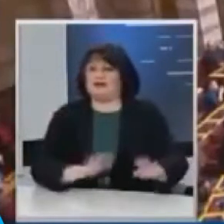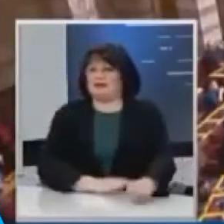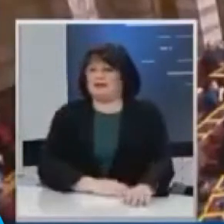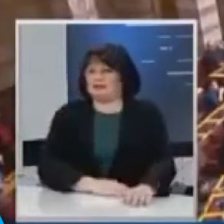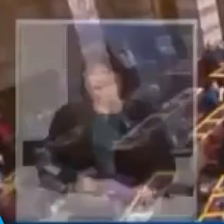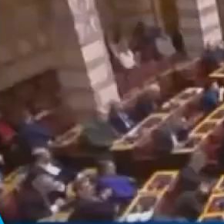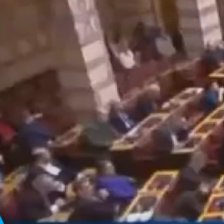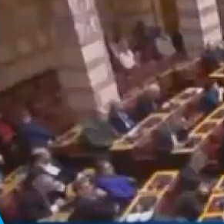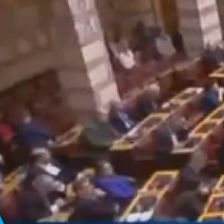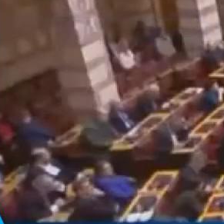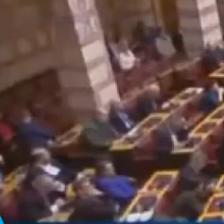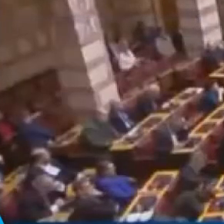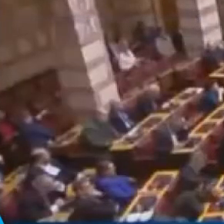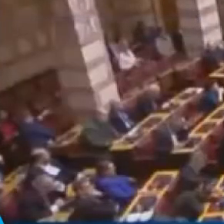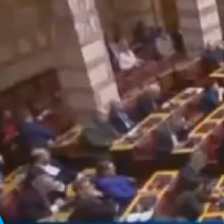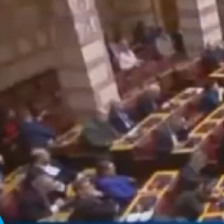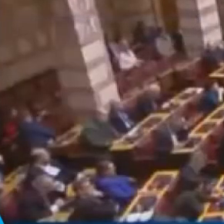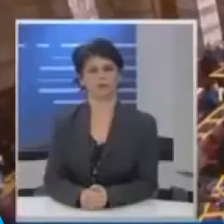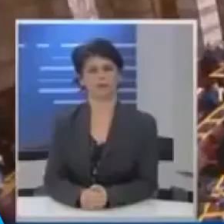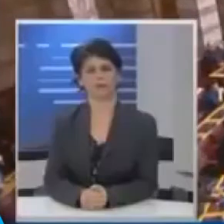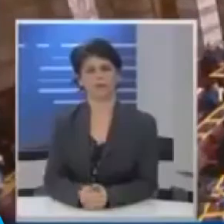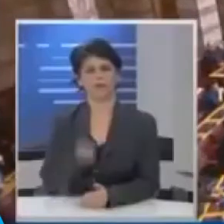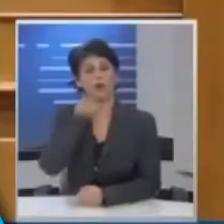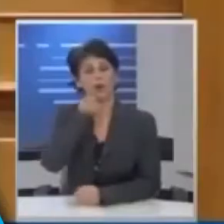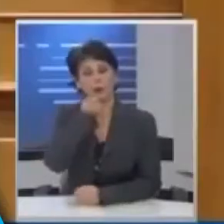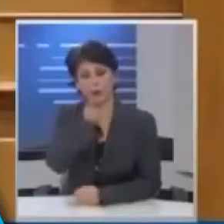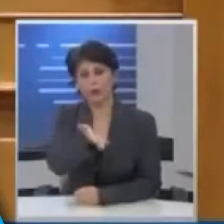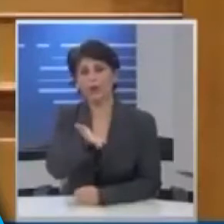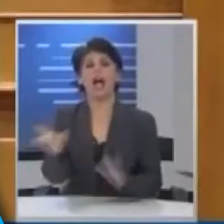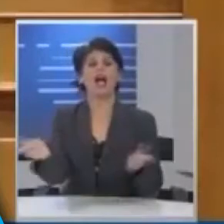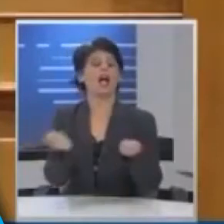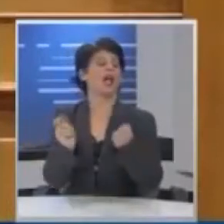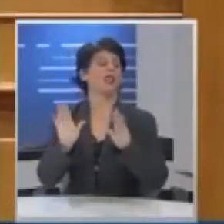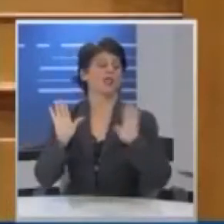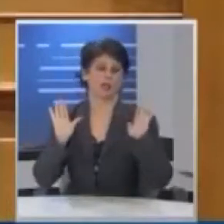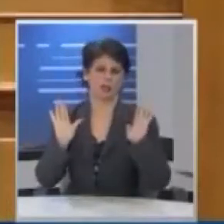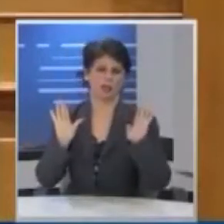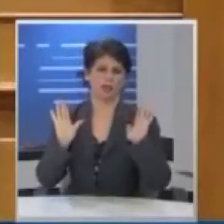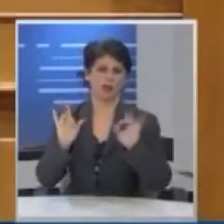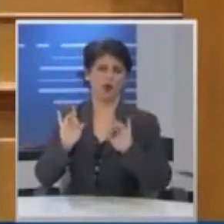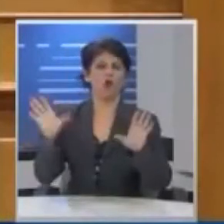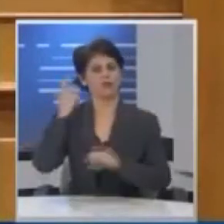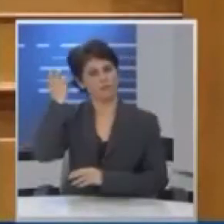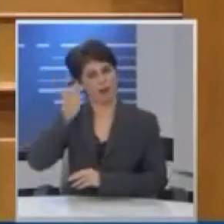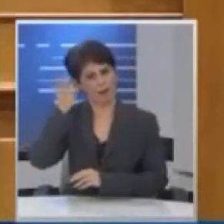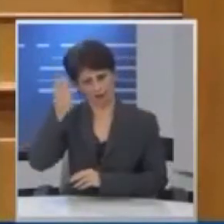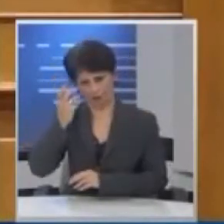μειώσεις φόρων, δημιουργία νέων θέσεων εργασίας και αποκατάσταση του αισθήματος ασφάλειας.